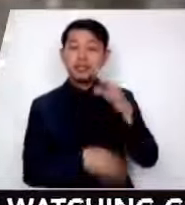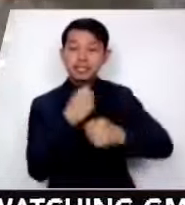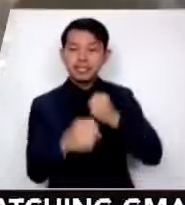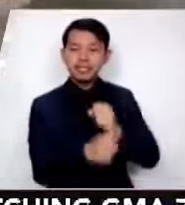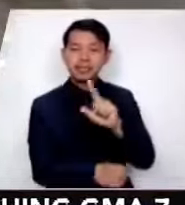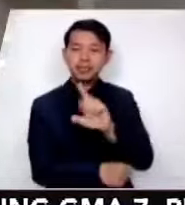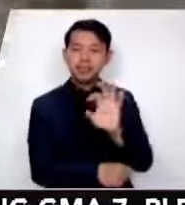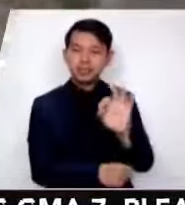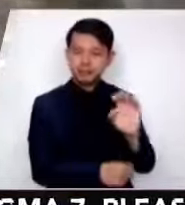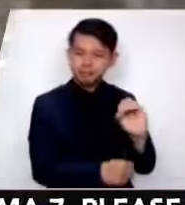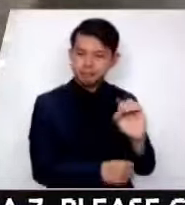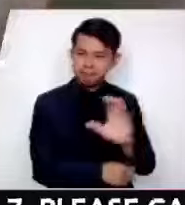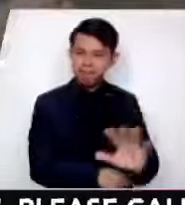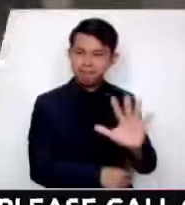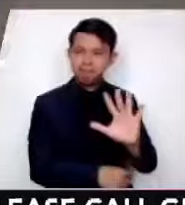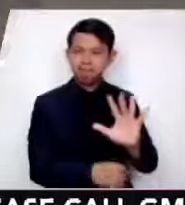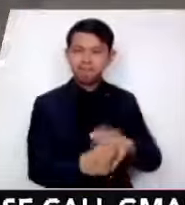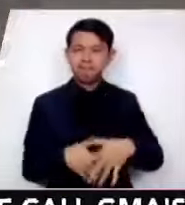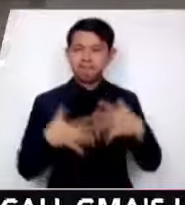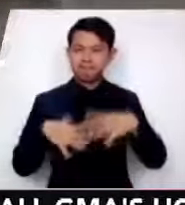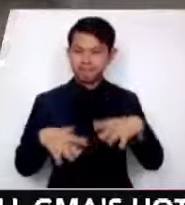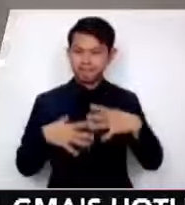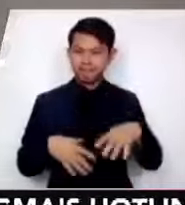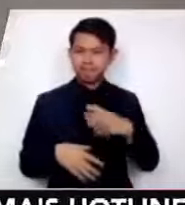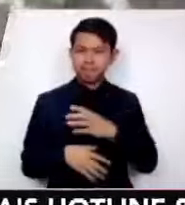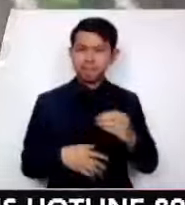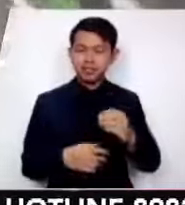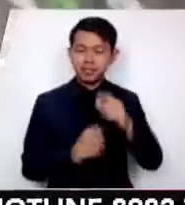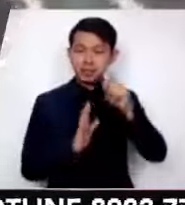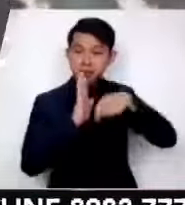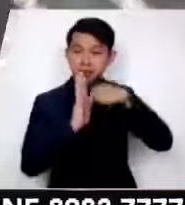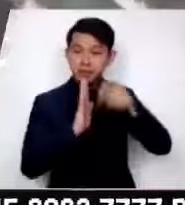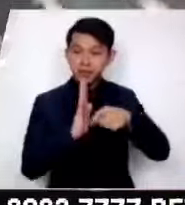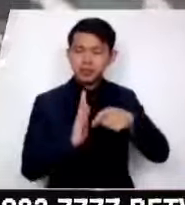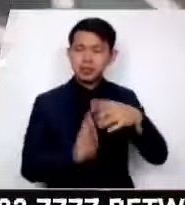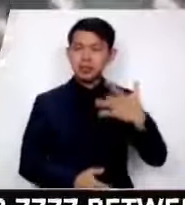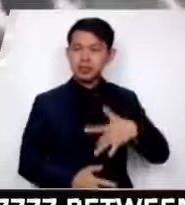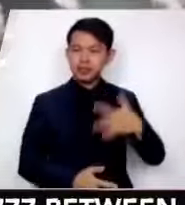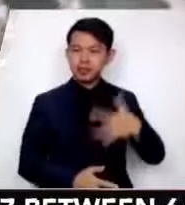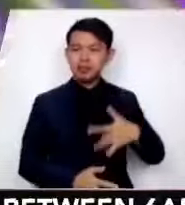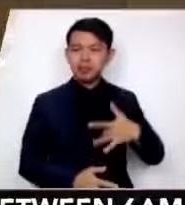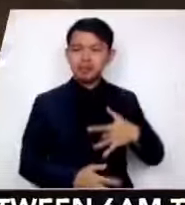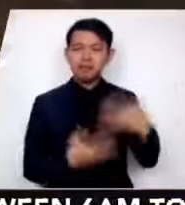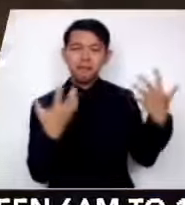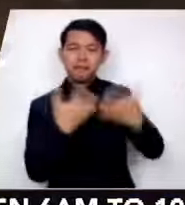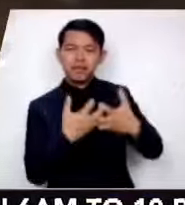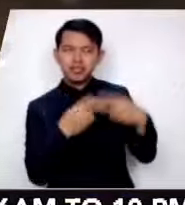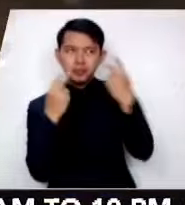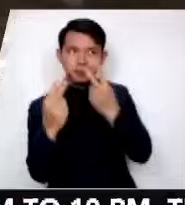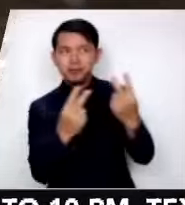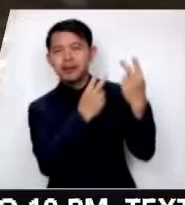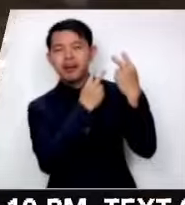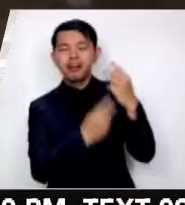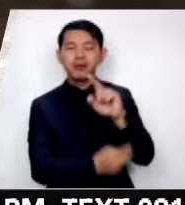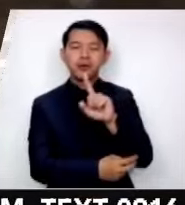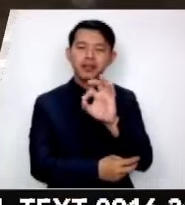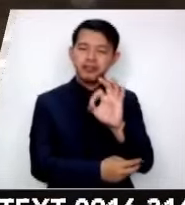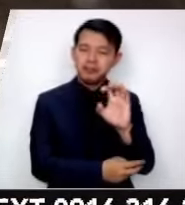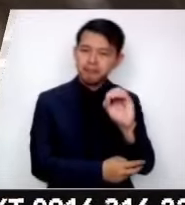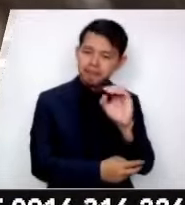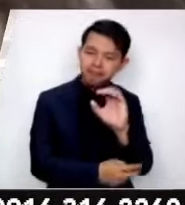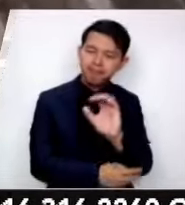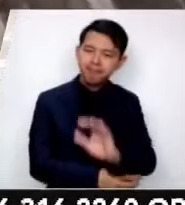Mula OOTD hanggang aesthetic ng video, lakas makatrowback sa dekada 90. Pati pag-pose sa mga